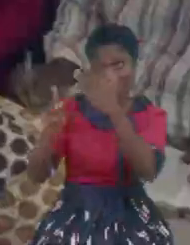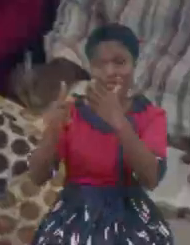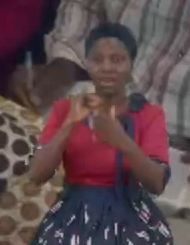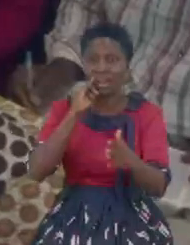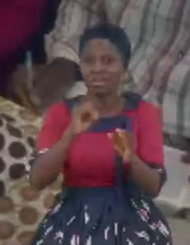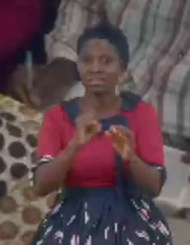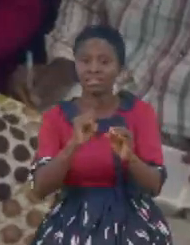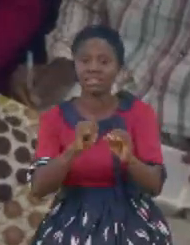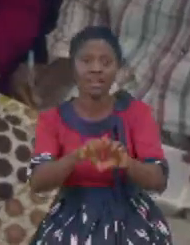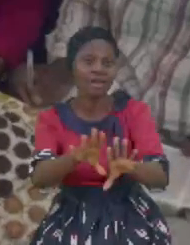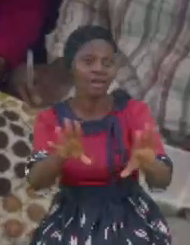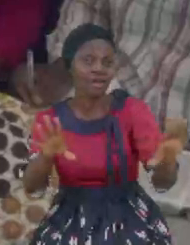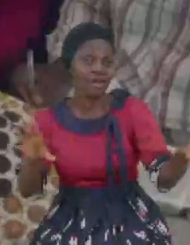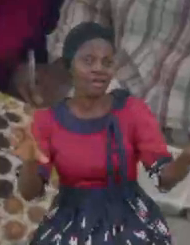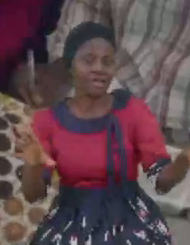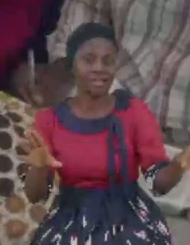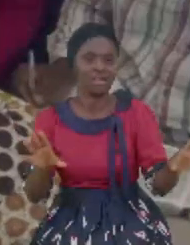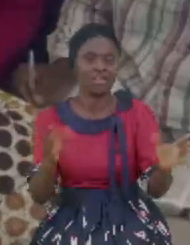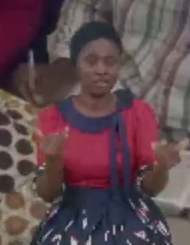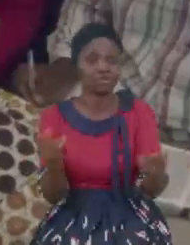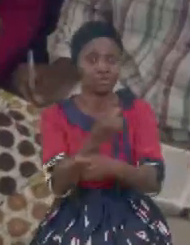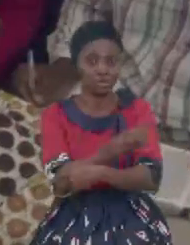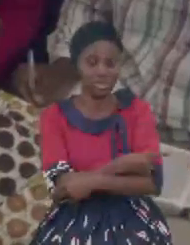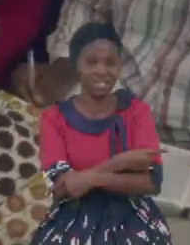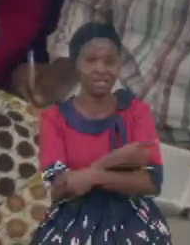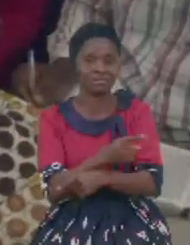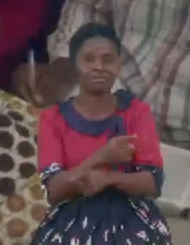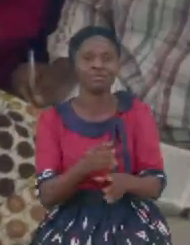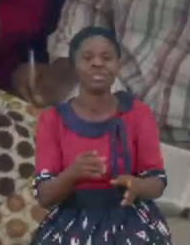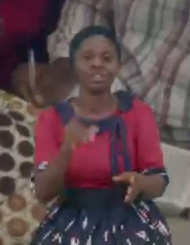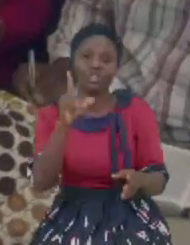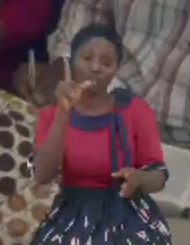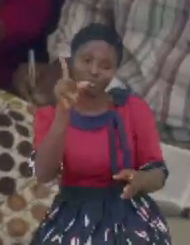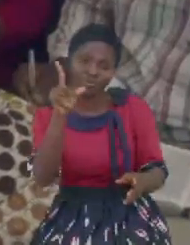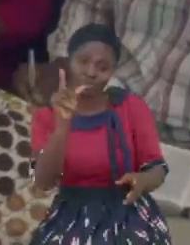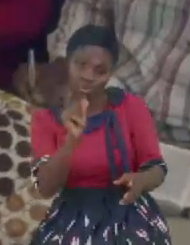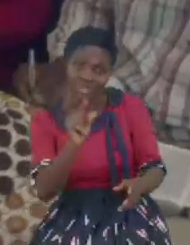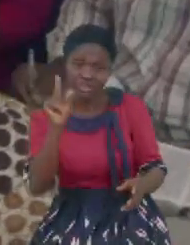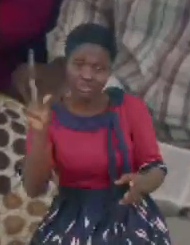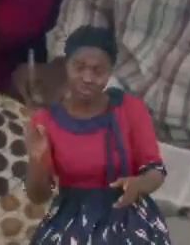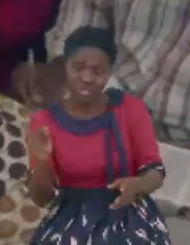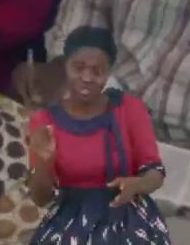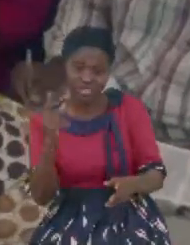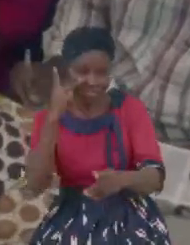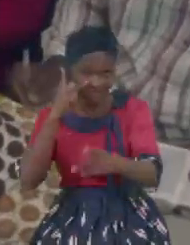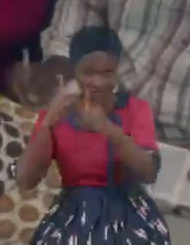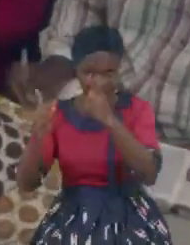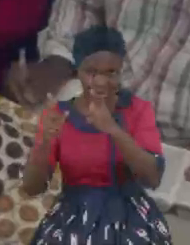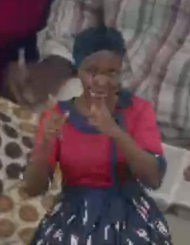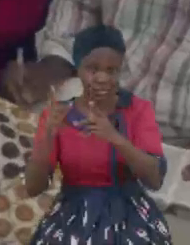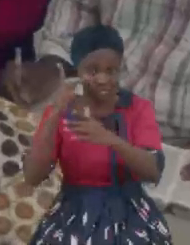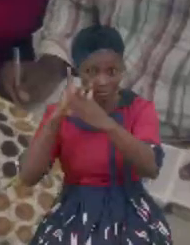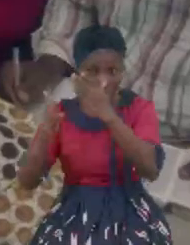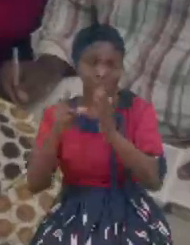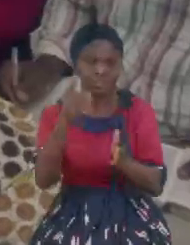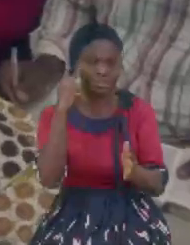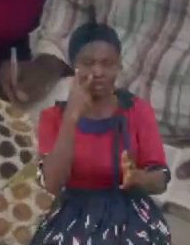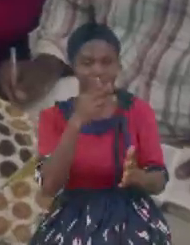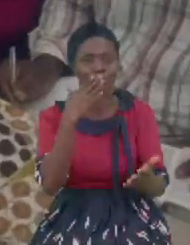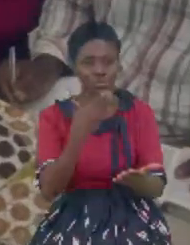Mes yeux, ma vision, tout est clair ce jour. Votre vision est-elle claire? Votre vision est-elle claire? La